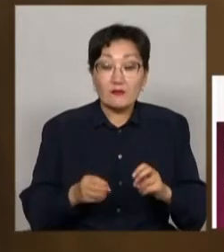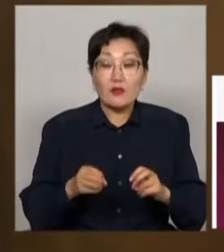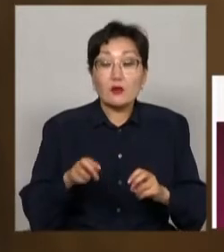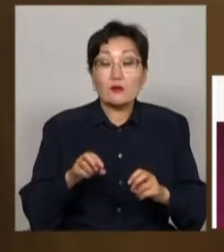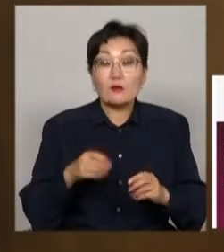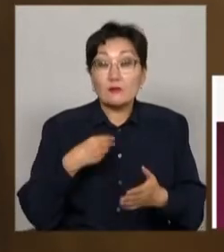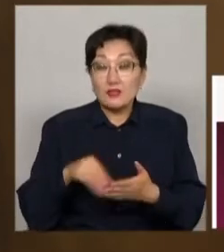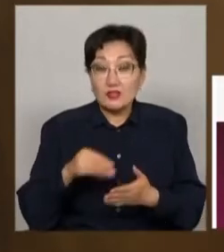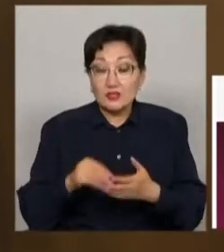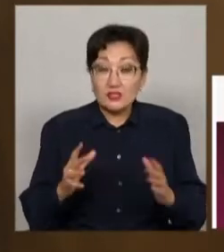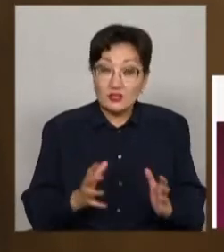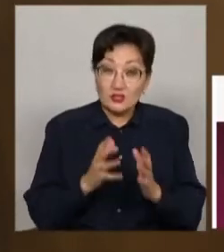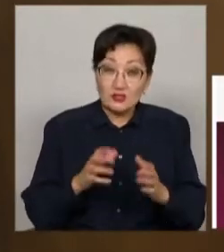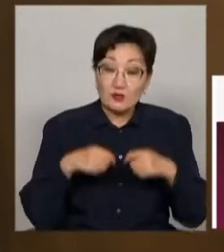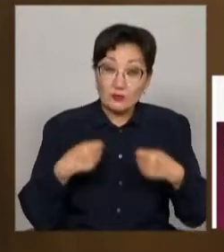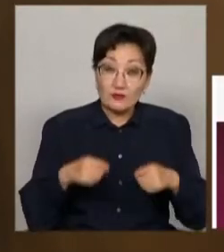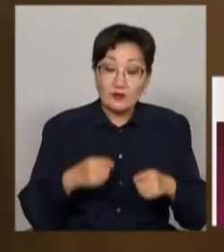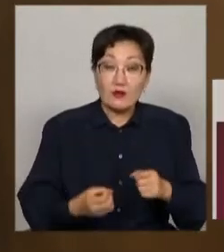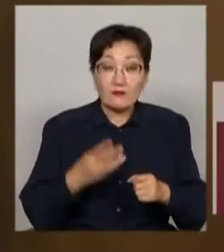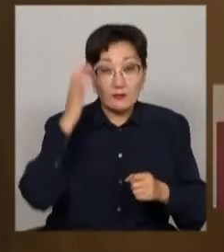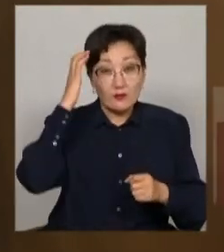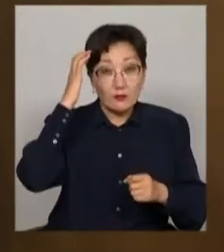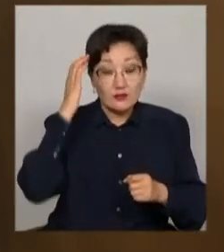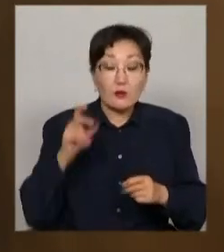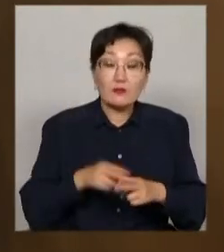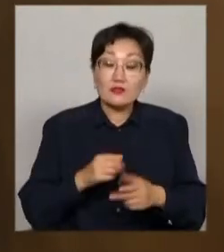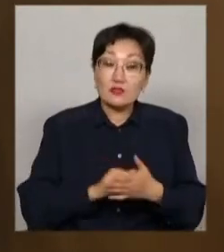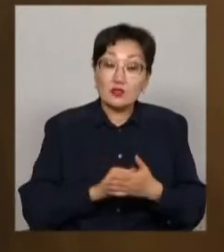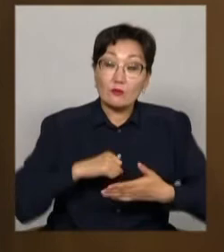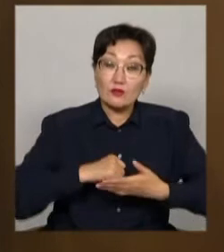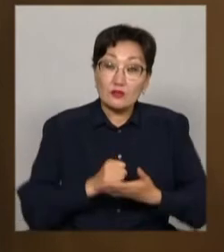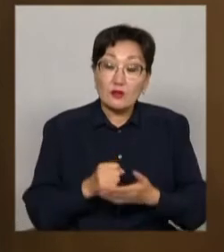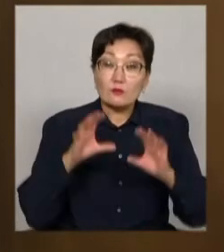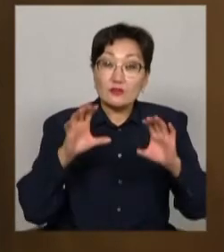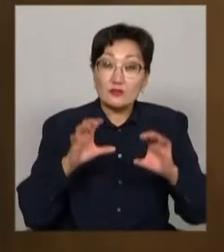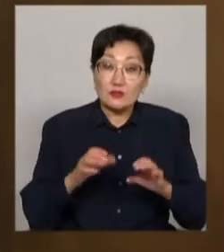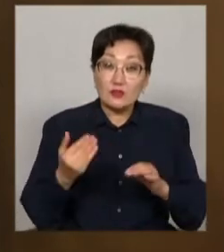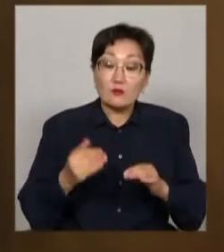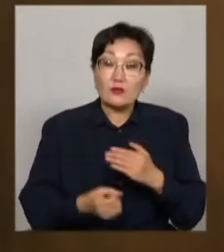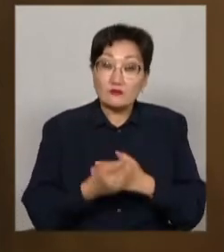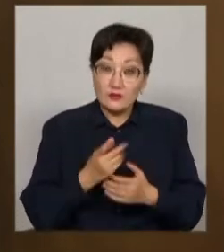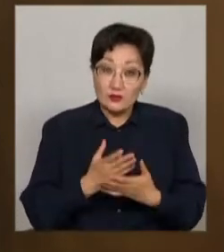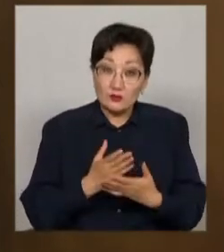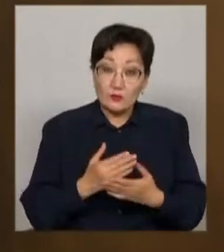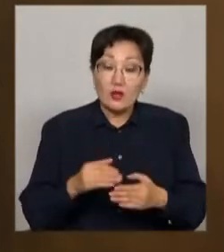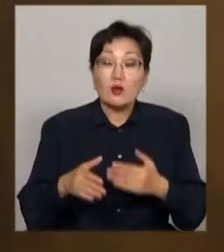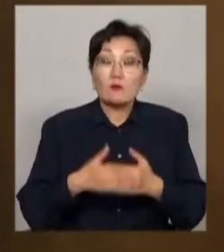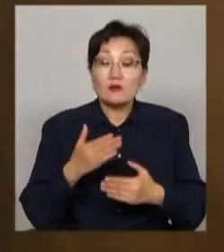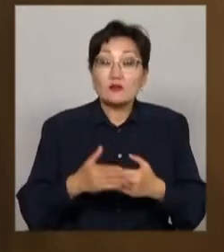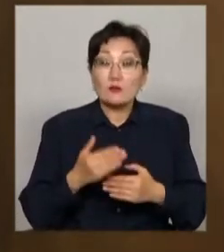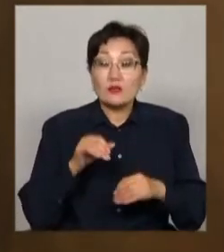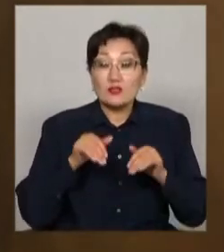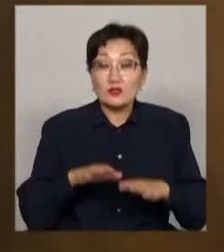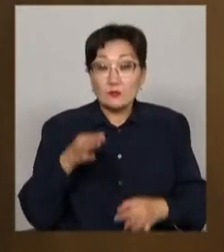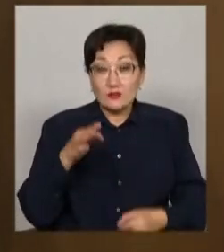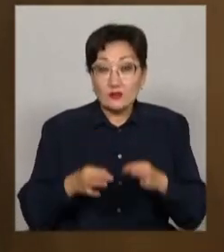есть приобретение, хранение и реализация нефтепродуктов без документов, подтверждающих законность их происхождения. Приговором суда гражданин Шмидт